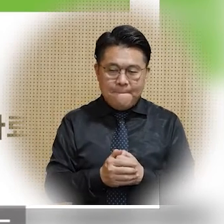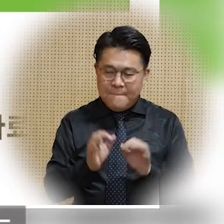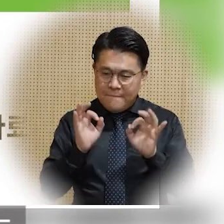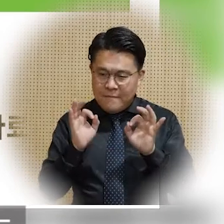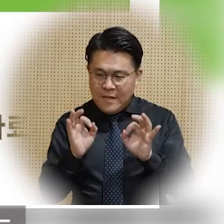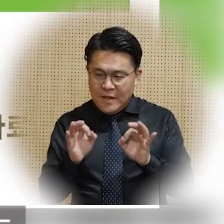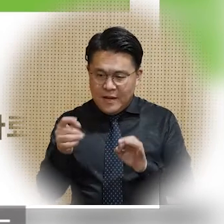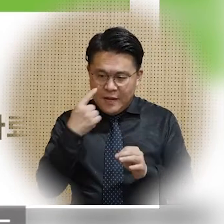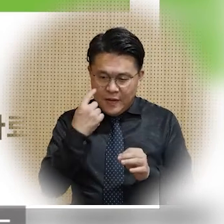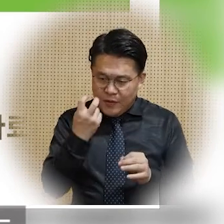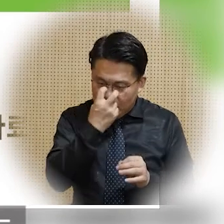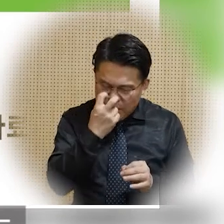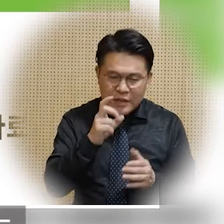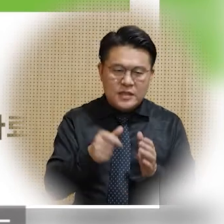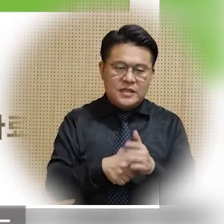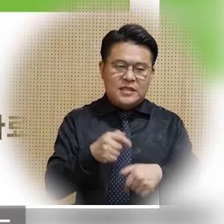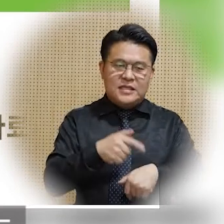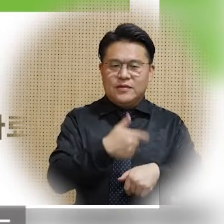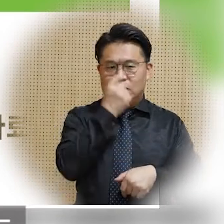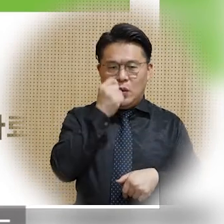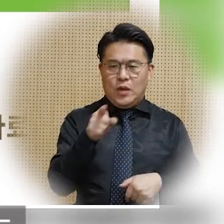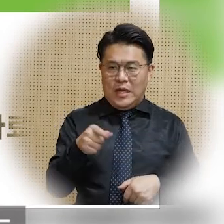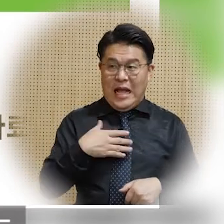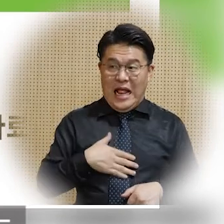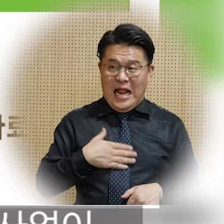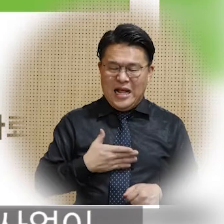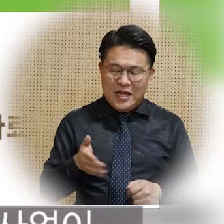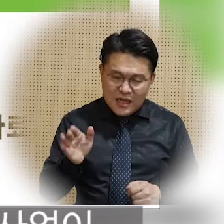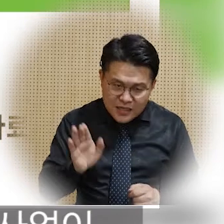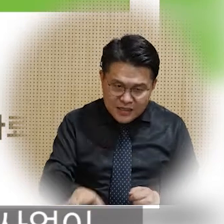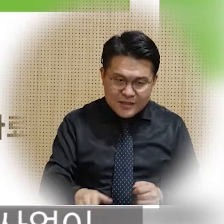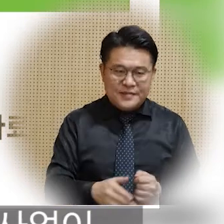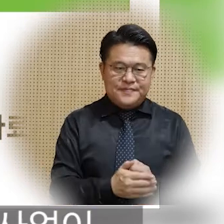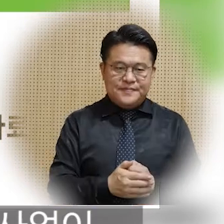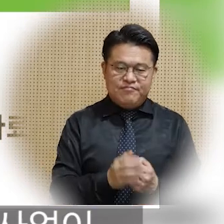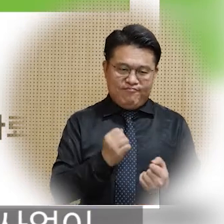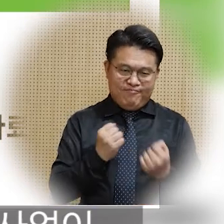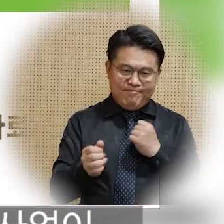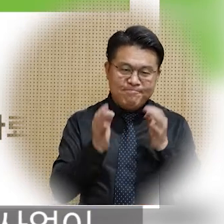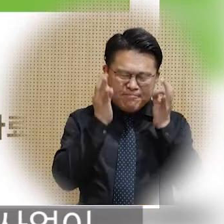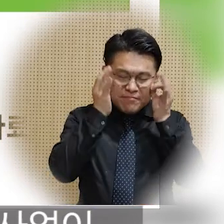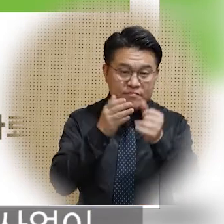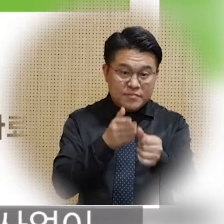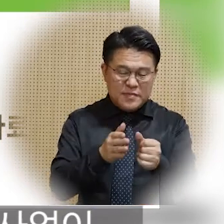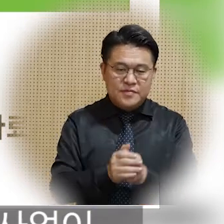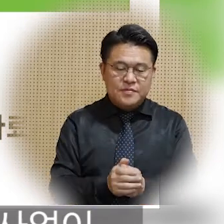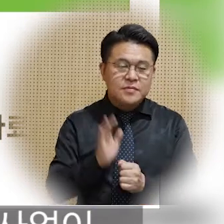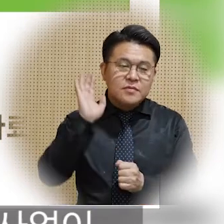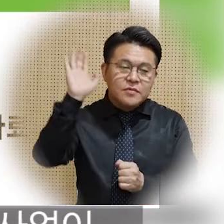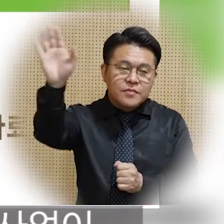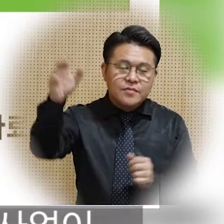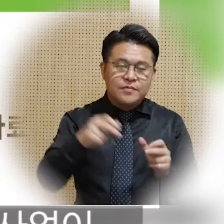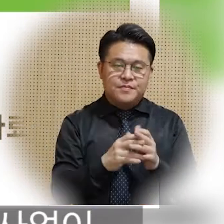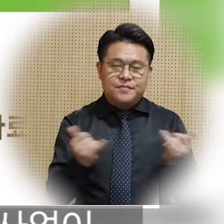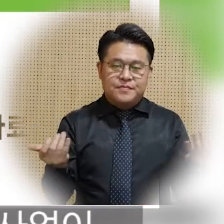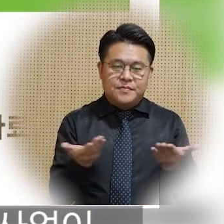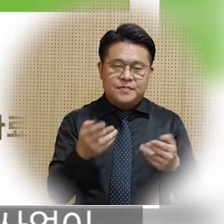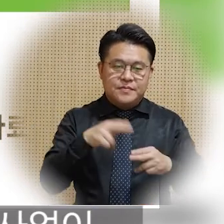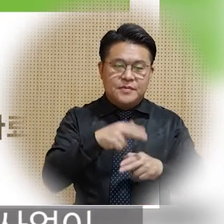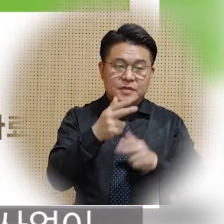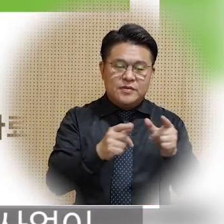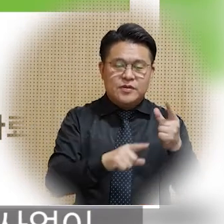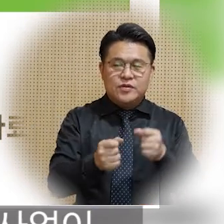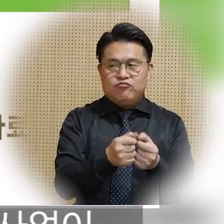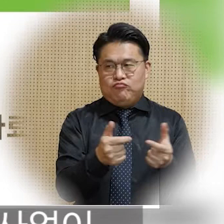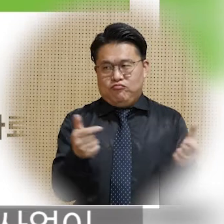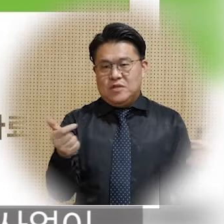수 있는 시간적으로 어려움이 있으신 거는 저도 알고 있지만, 좀 더 그럼에도 불구하고 노력을 해주시면 우리 장애인